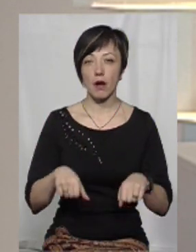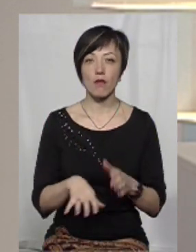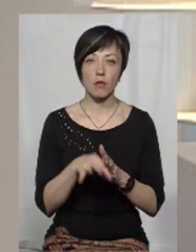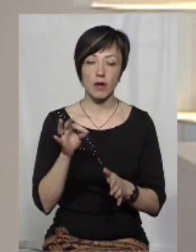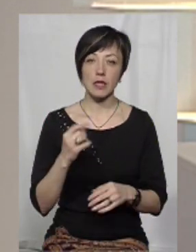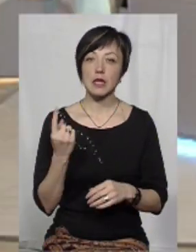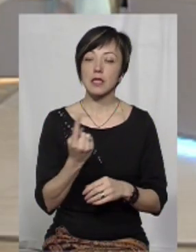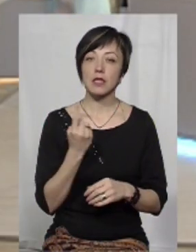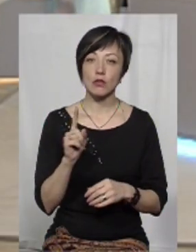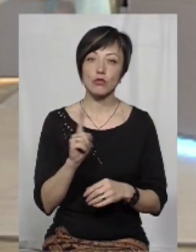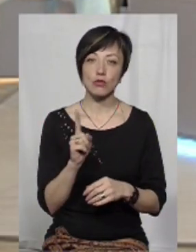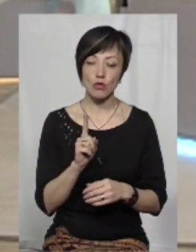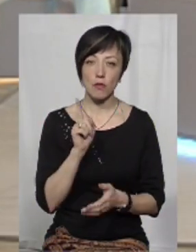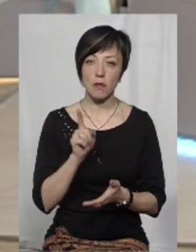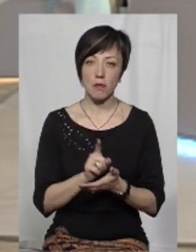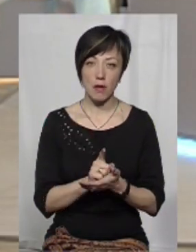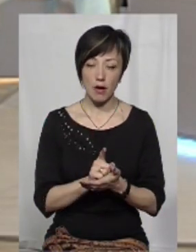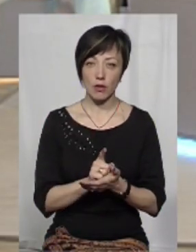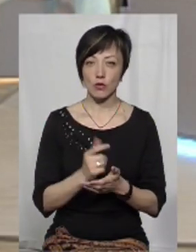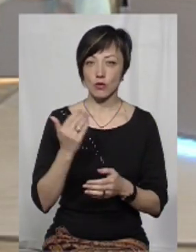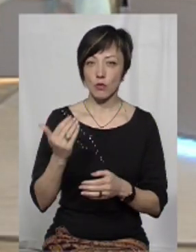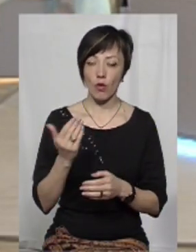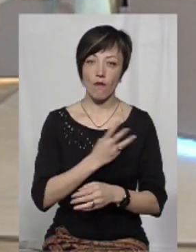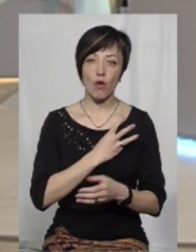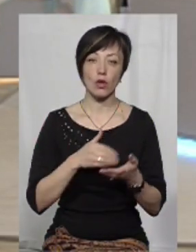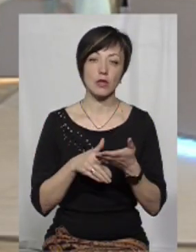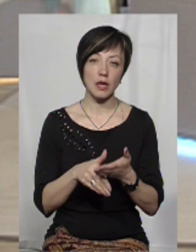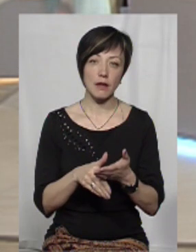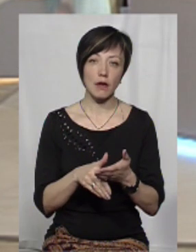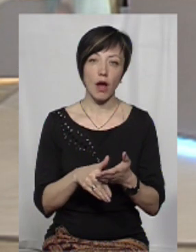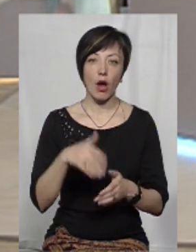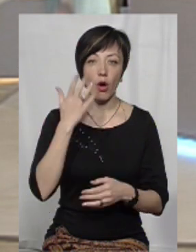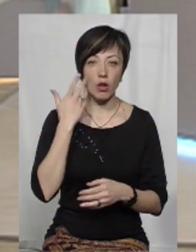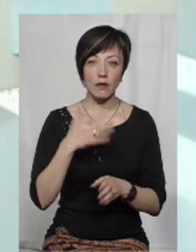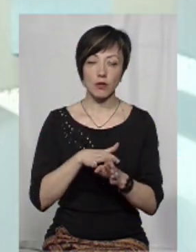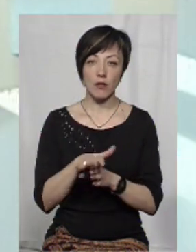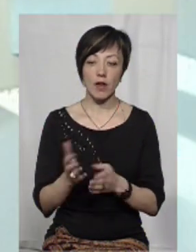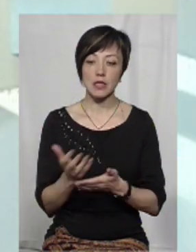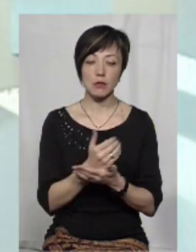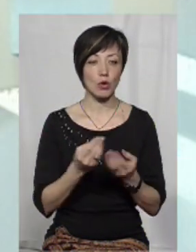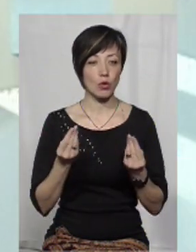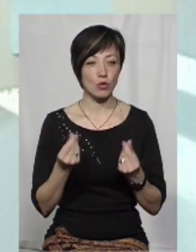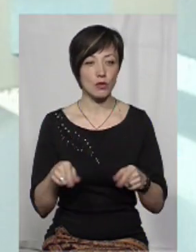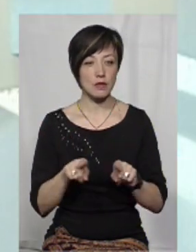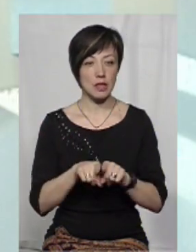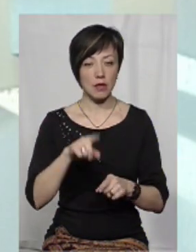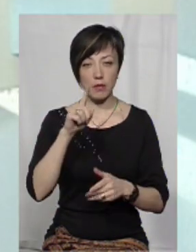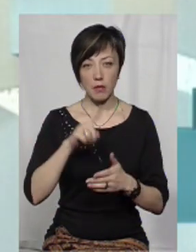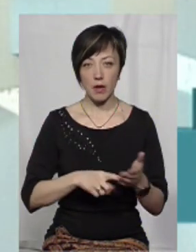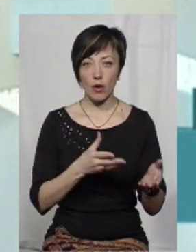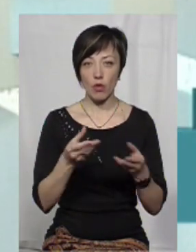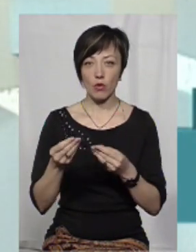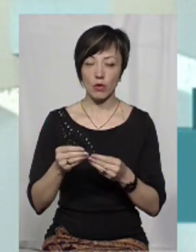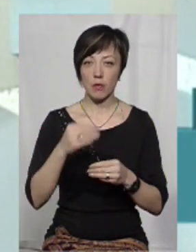Да, однозначно. Єдине, що ми якби от з боку волонтерів, так, так. Ми, коли відбувається збір коштів, ми все-таки переконуємо батьків